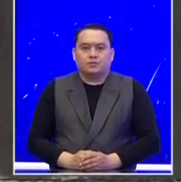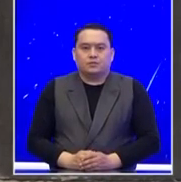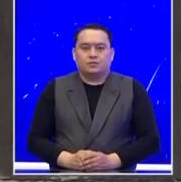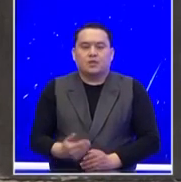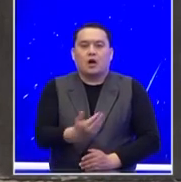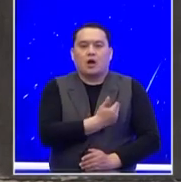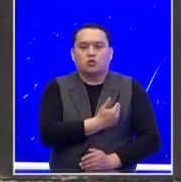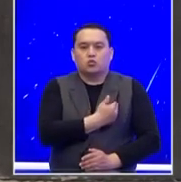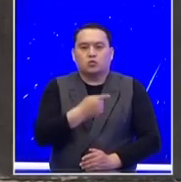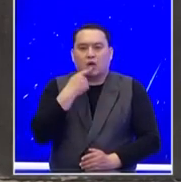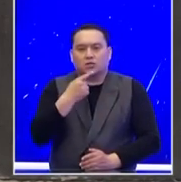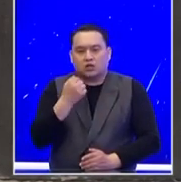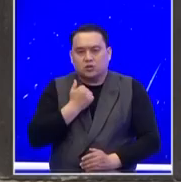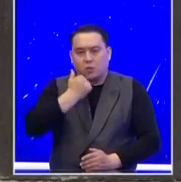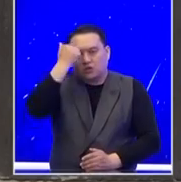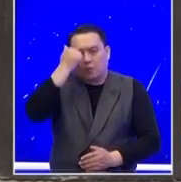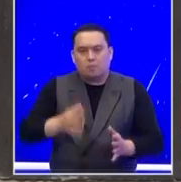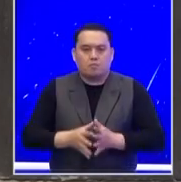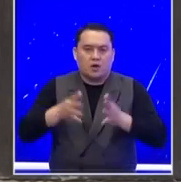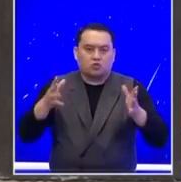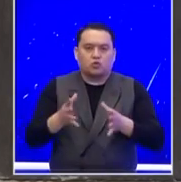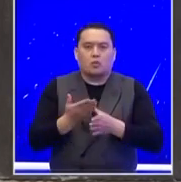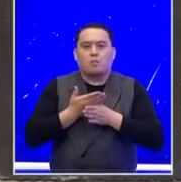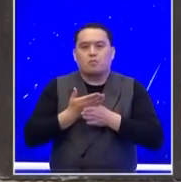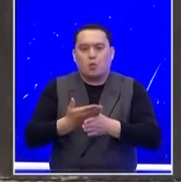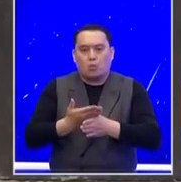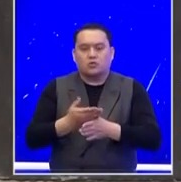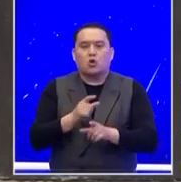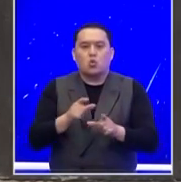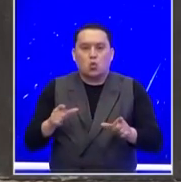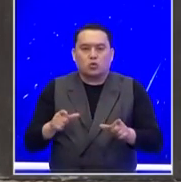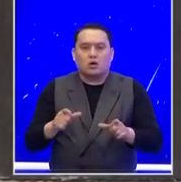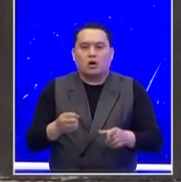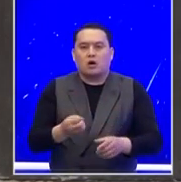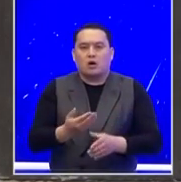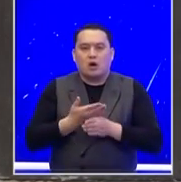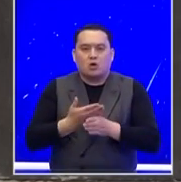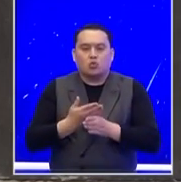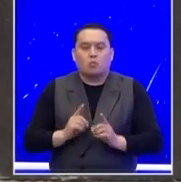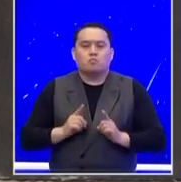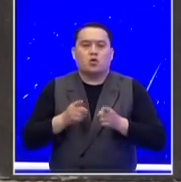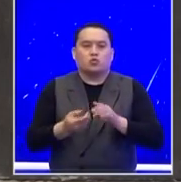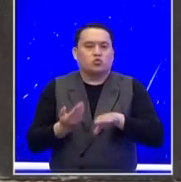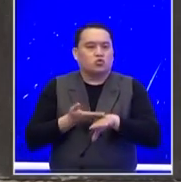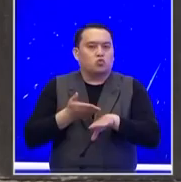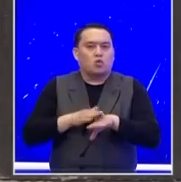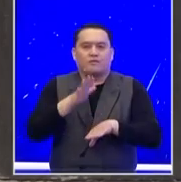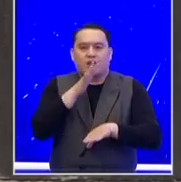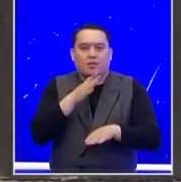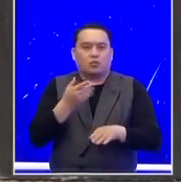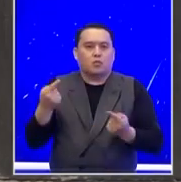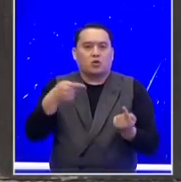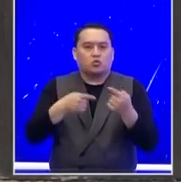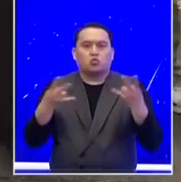Хочу сказать спасибо за то, что оказали нашей семье помощь. Эти люди помогли нам. Это очень хороший поступок. В такое трудное время поддерживать друг